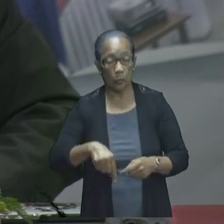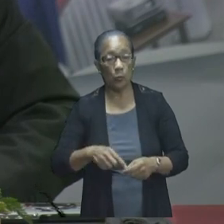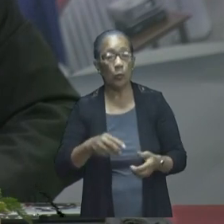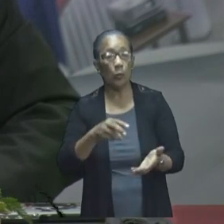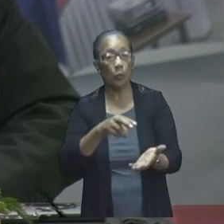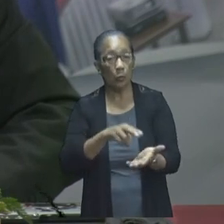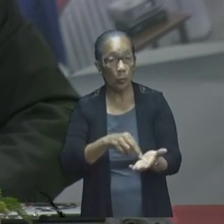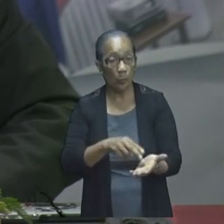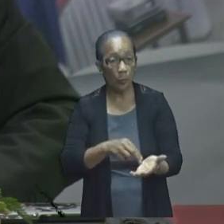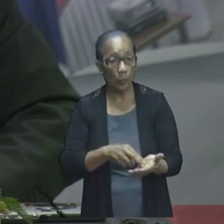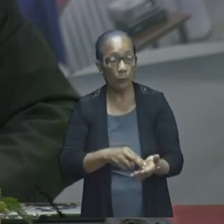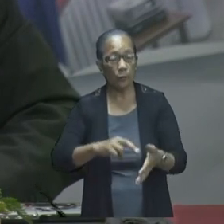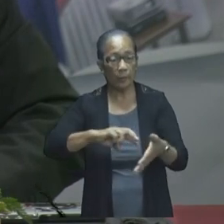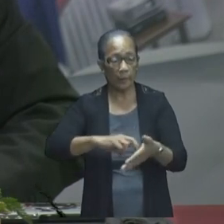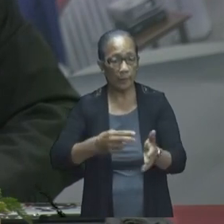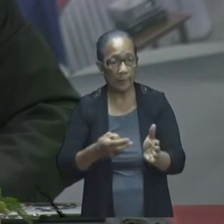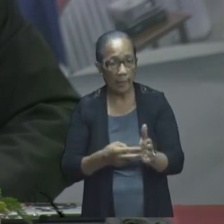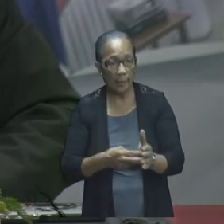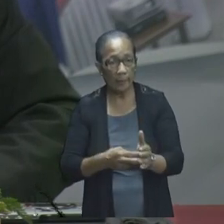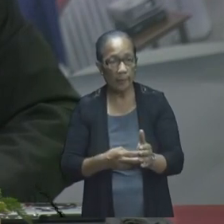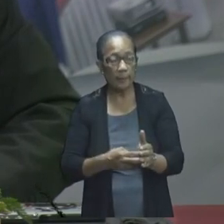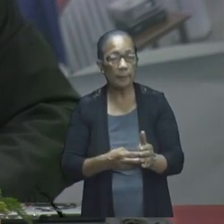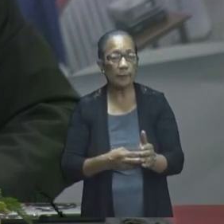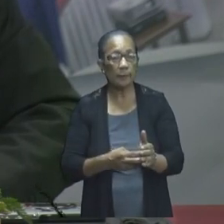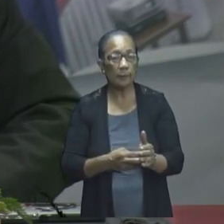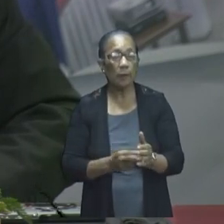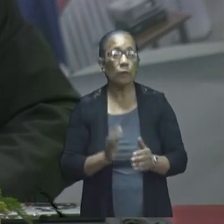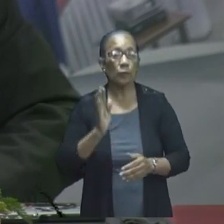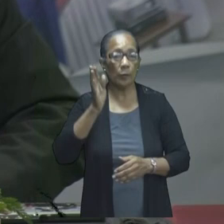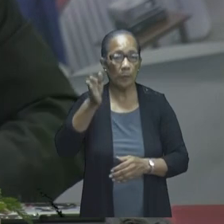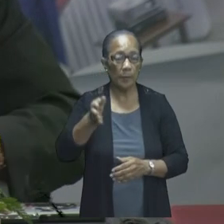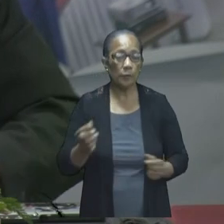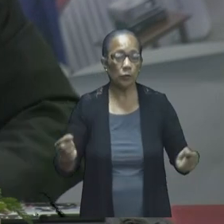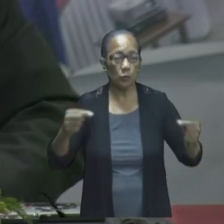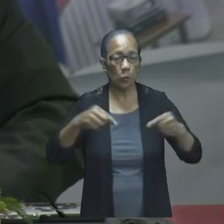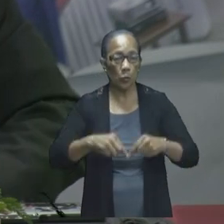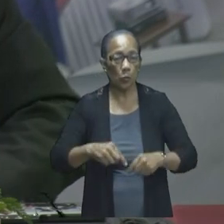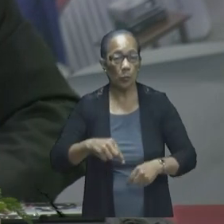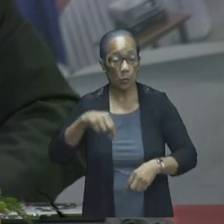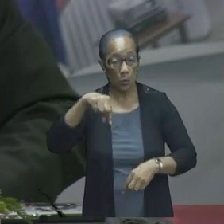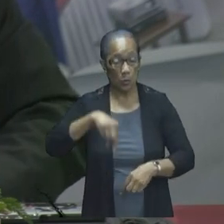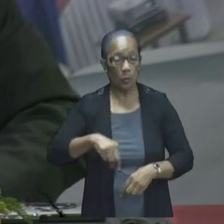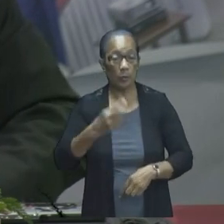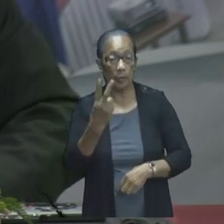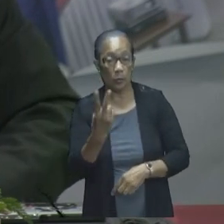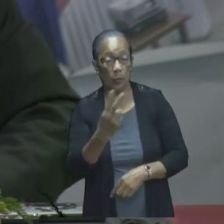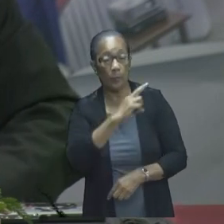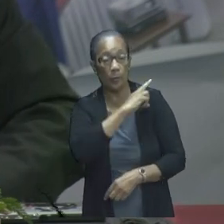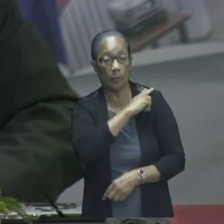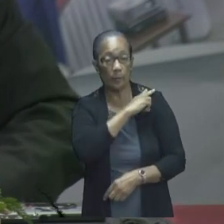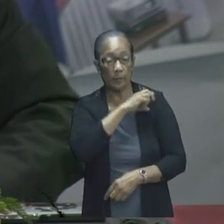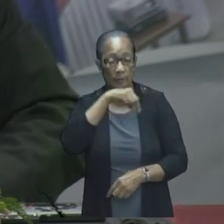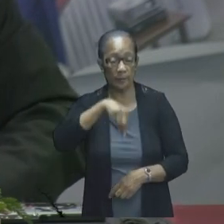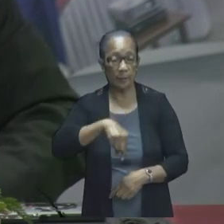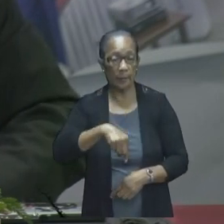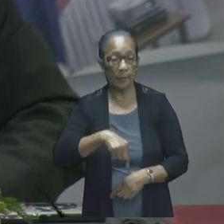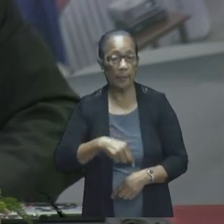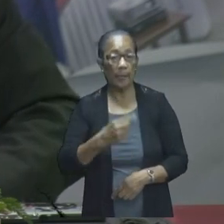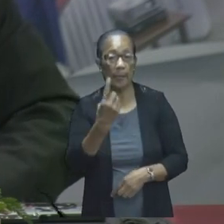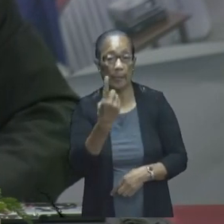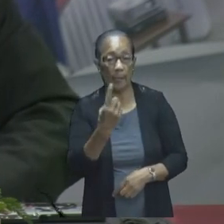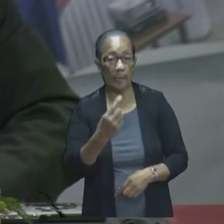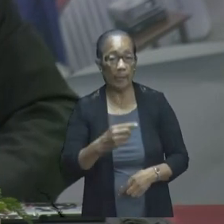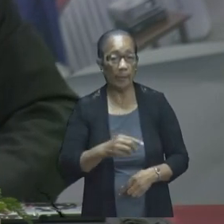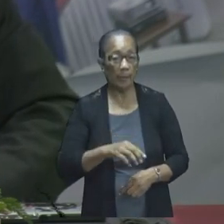de technische beest als programma voor de missies die hier allemaal boven nu zijn twee burgemeester vuur en u weet aan de gemeente heeft